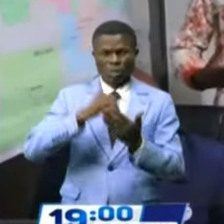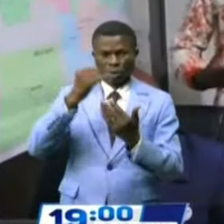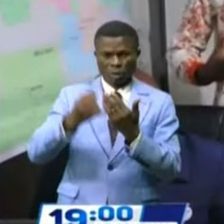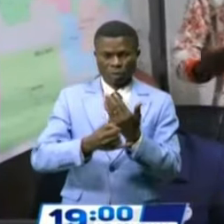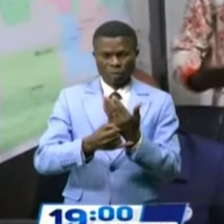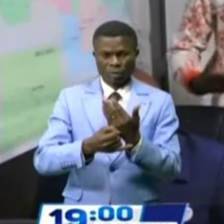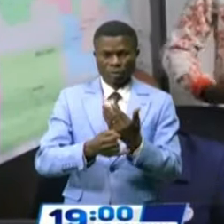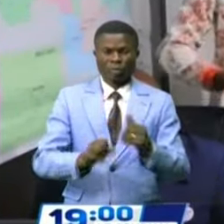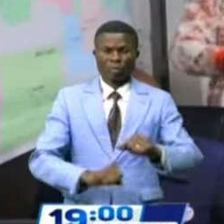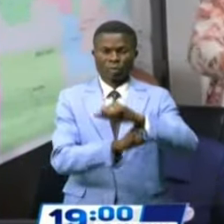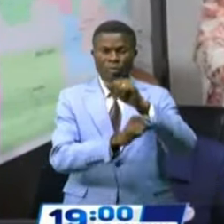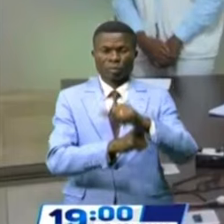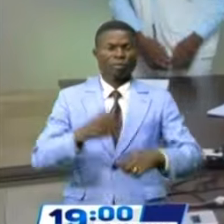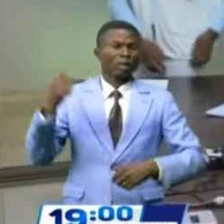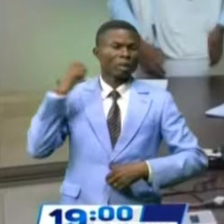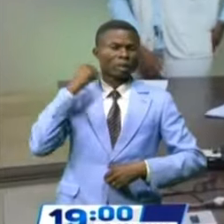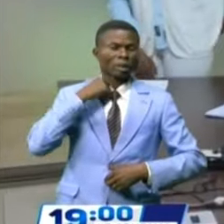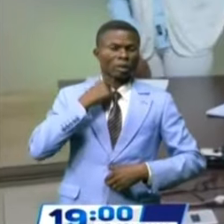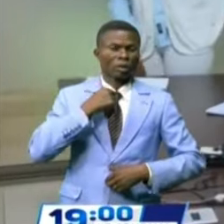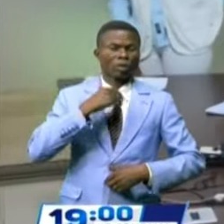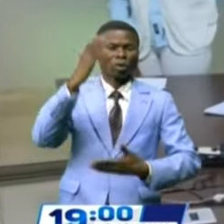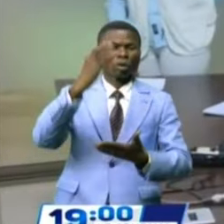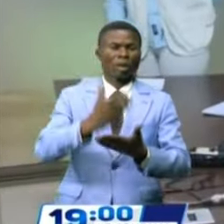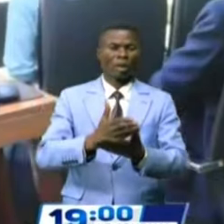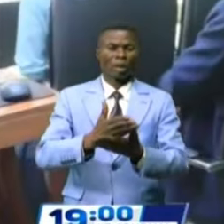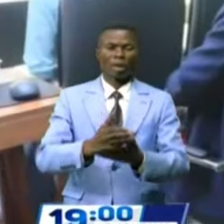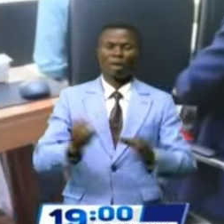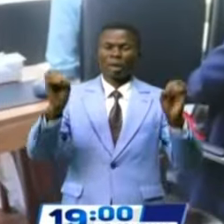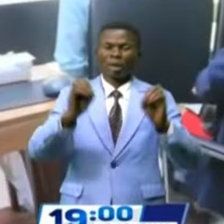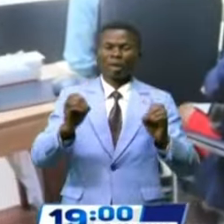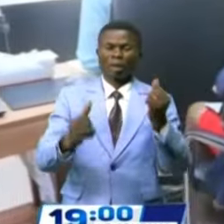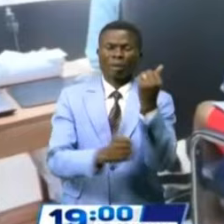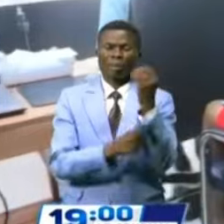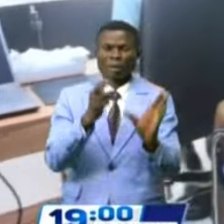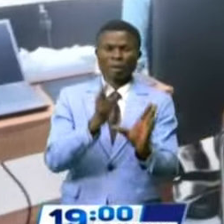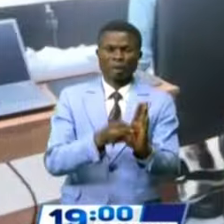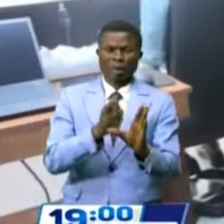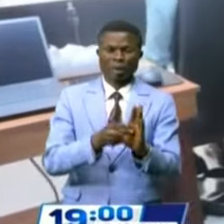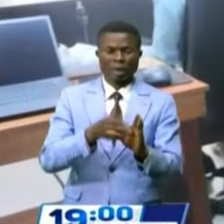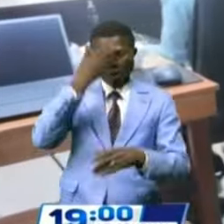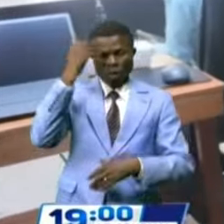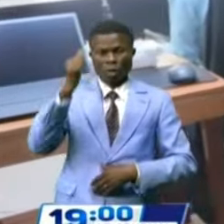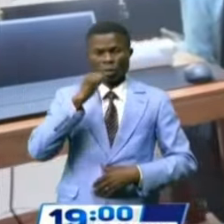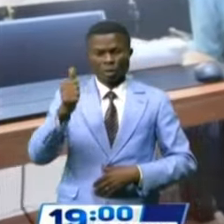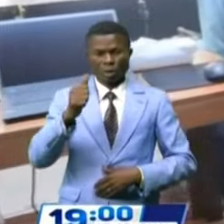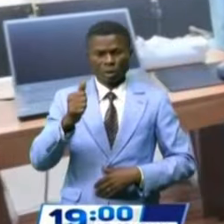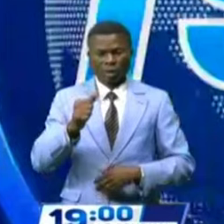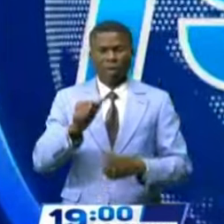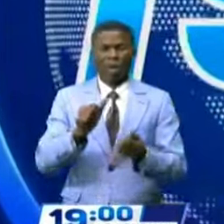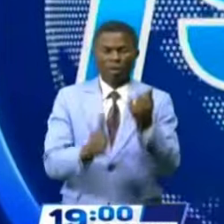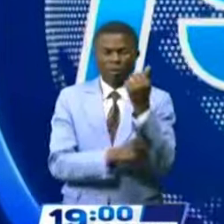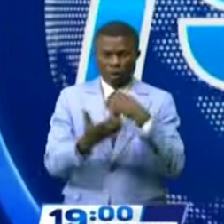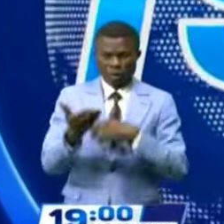Les soutiens de Médecins sans frontières aux personnes vivant avec handicap n'a pas laissé insensible le concerné.